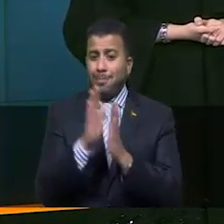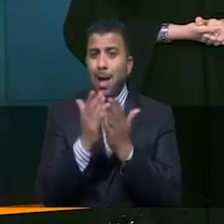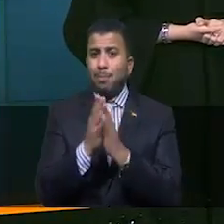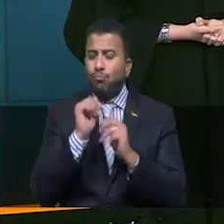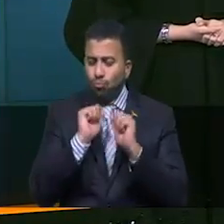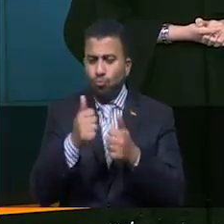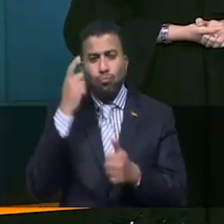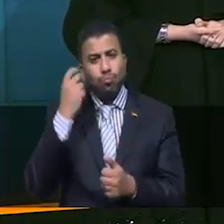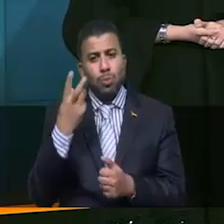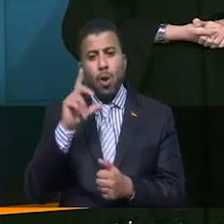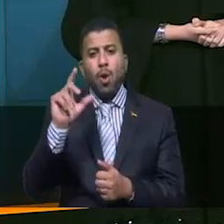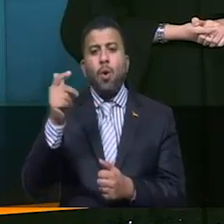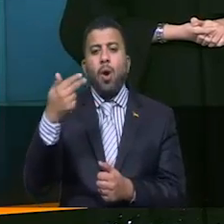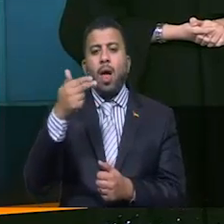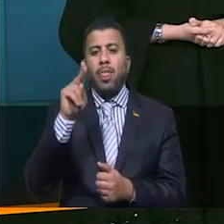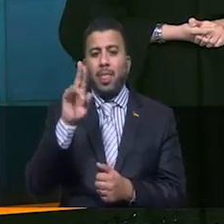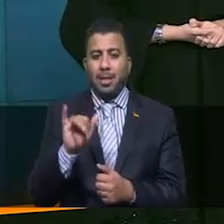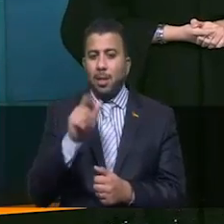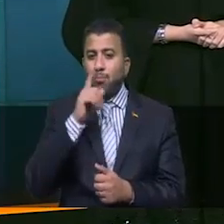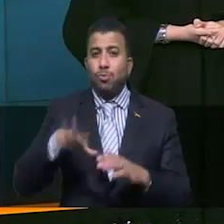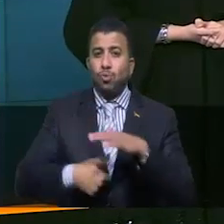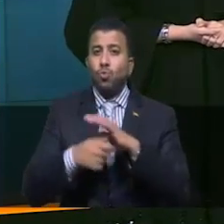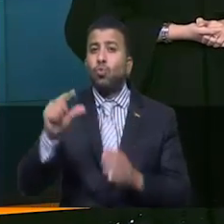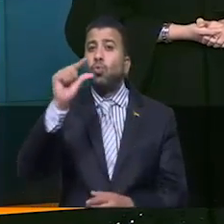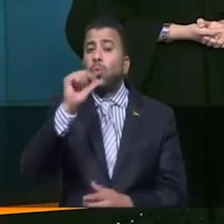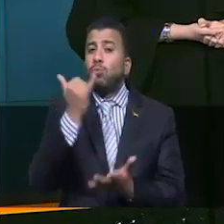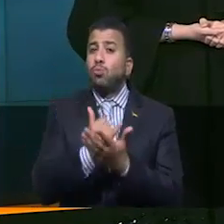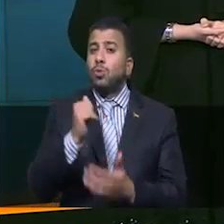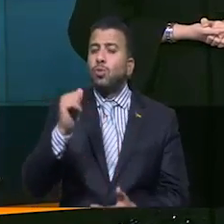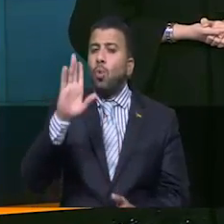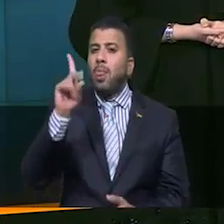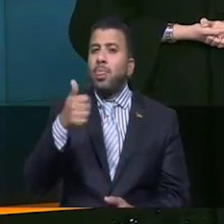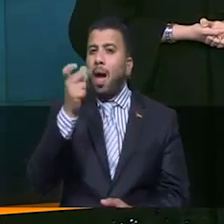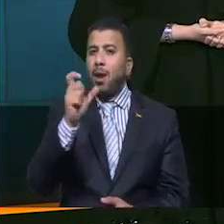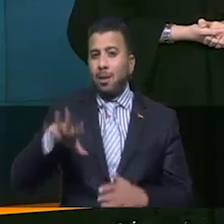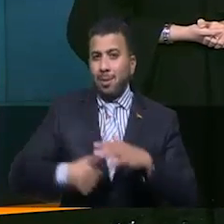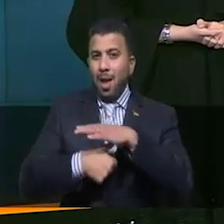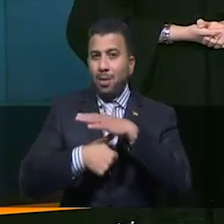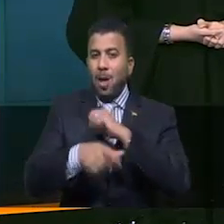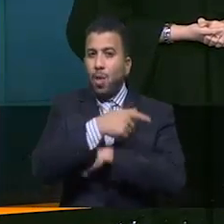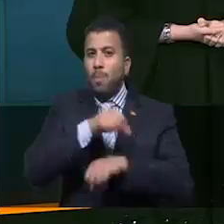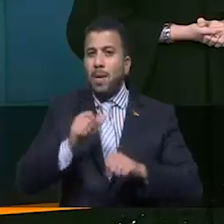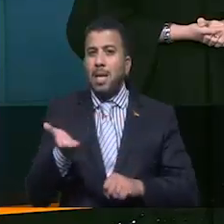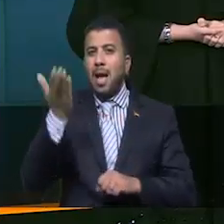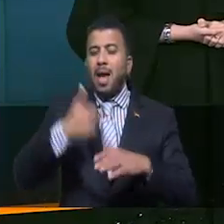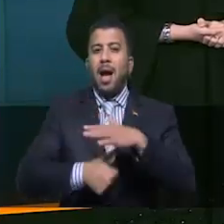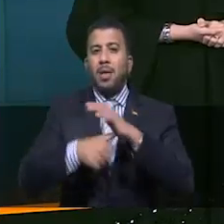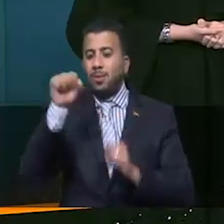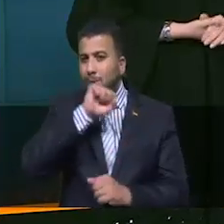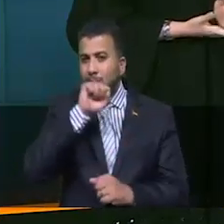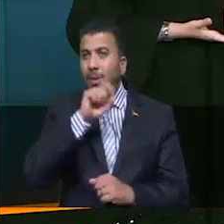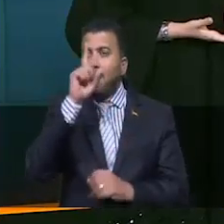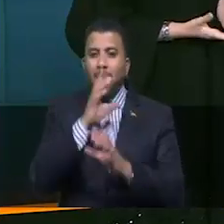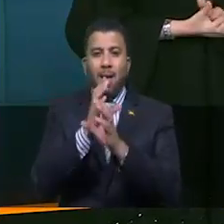أنشطة مبادرة لغتي التي أطلقها صاحب سمو الشيخ الدكتور سلطان بن محمد القاسمي عضو المجلس الأعلى حاكم الشارقة حفظه